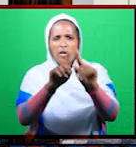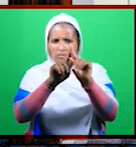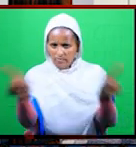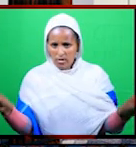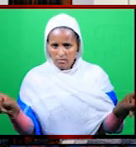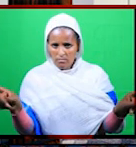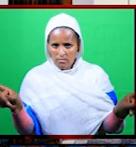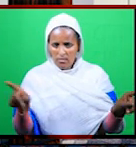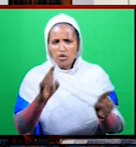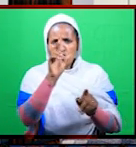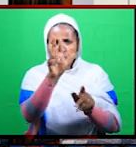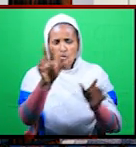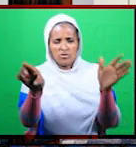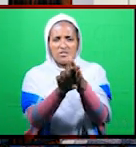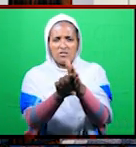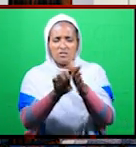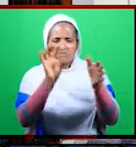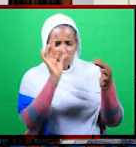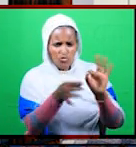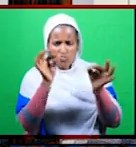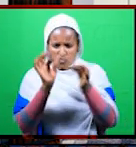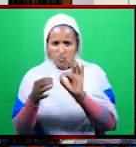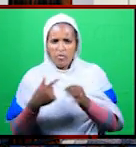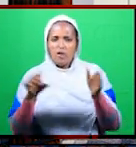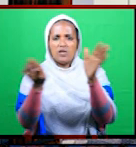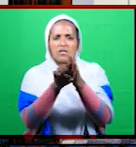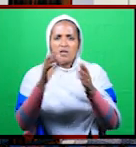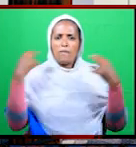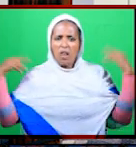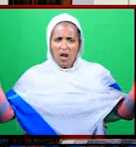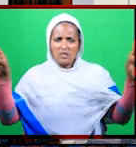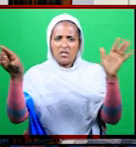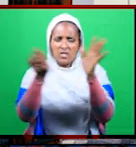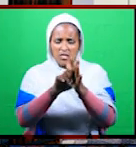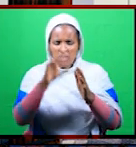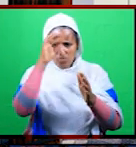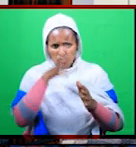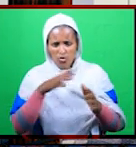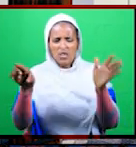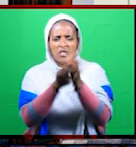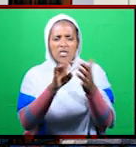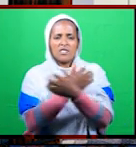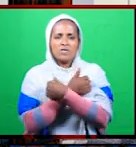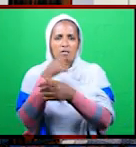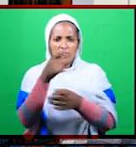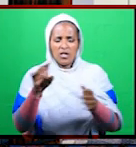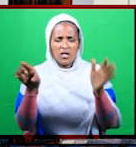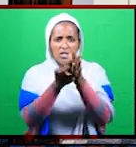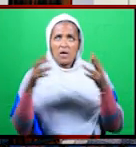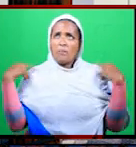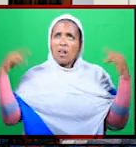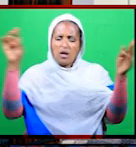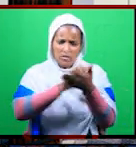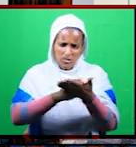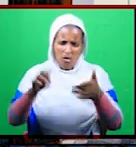መንገዳቸው የተለያየ ነው። ሶስት ሕገጋት አሉ በመተርጉማን የሚተነተኑልን፣ ሕገ መላእክት፣ ሕገ ሰብ፣ ሕገ እንስሳት ተብለው የሚታወቁ። ሕገ